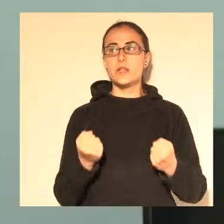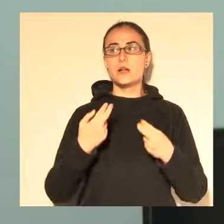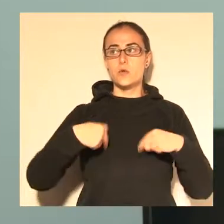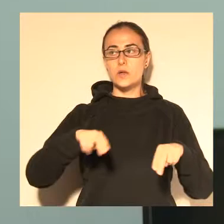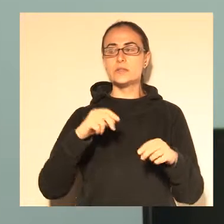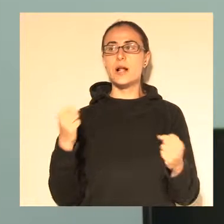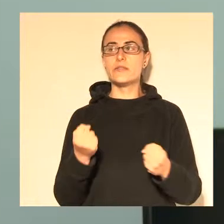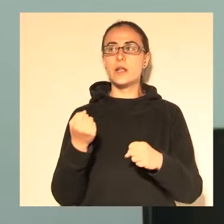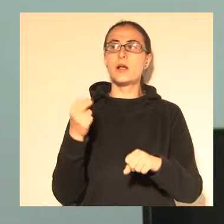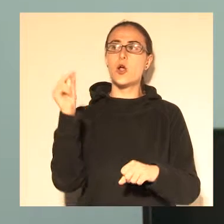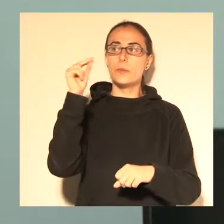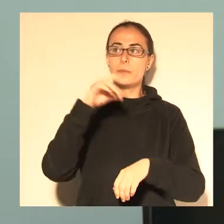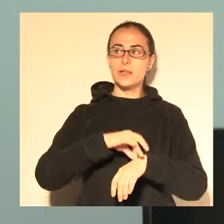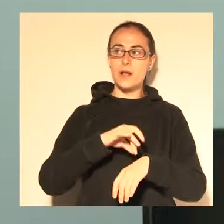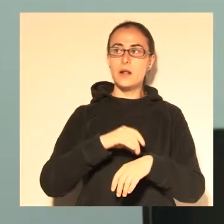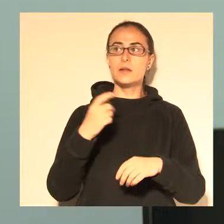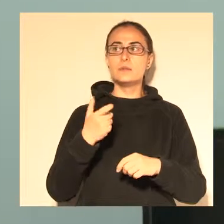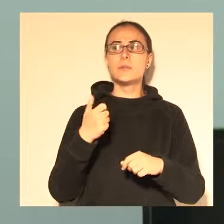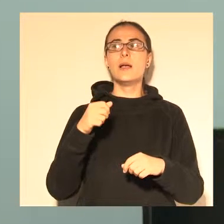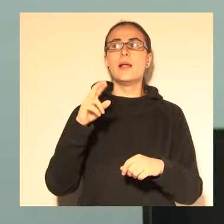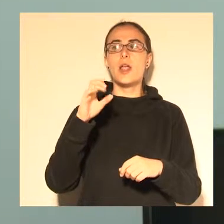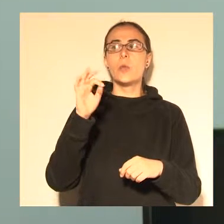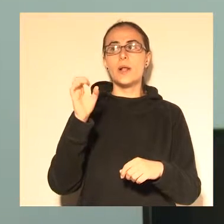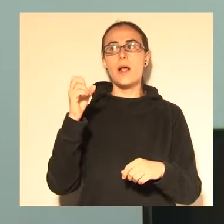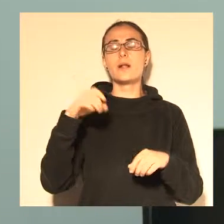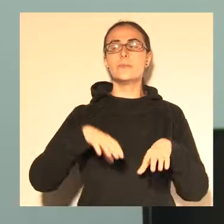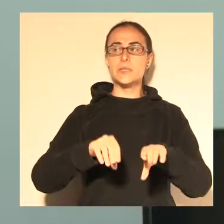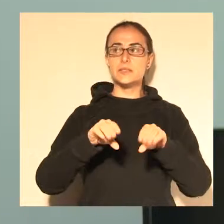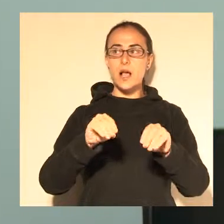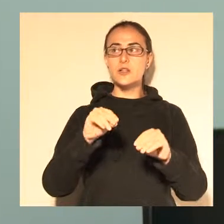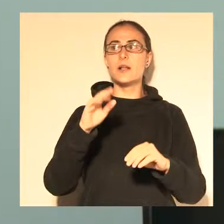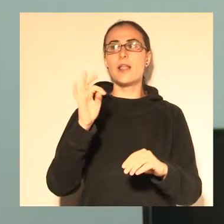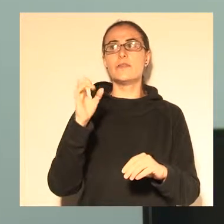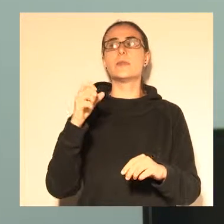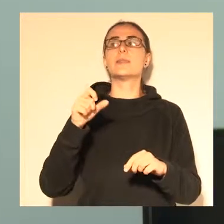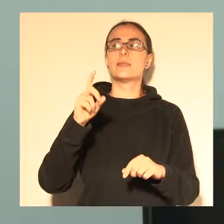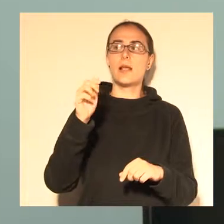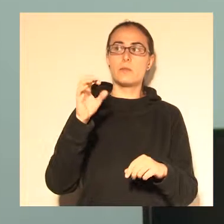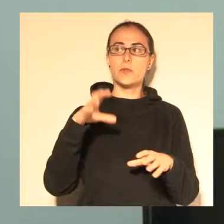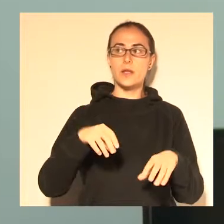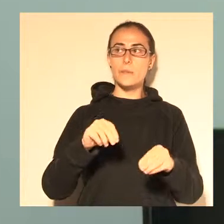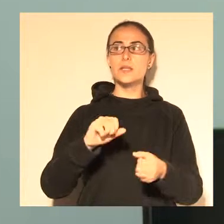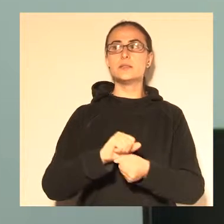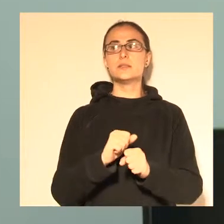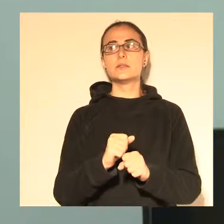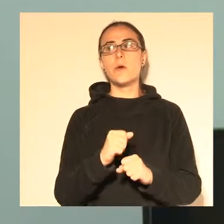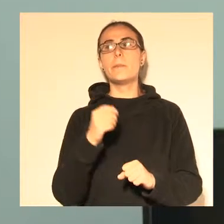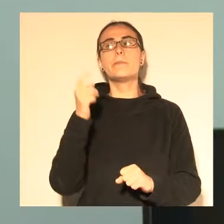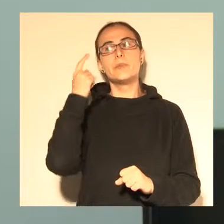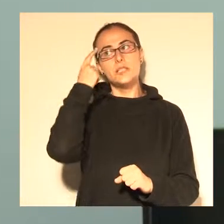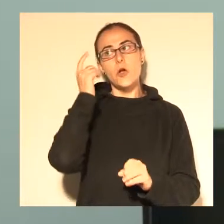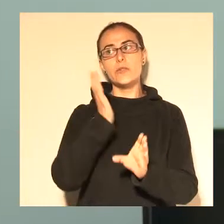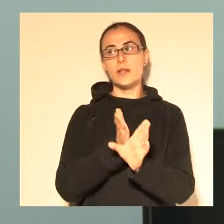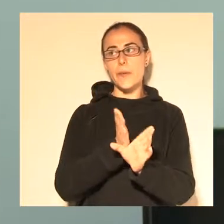Recuperare Medicală avem kinetoterapie hidr mecano masaj reflexoterapie termoterapie stimulare multisenzorială psiho